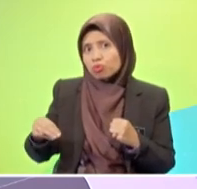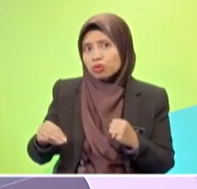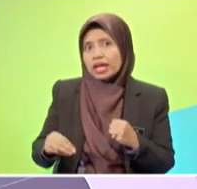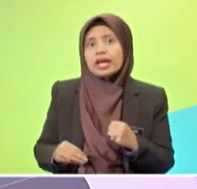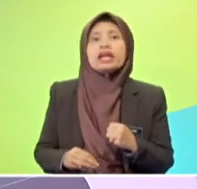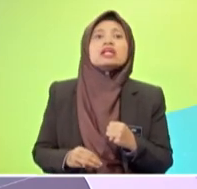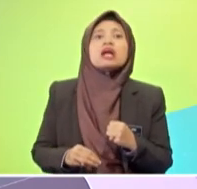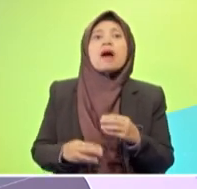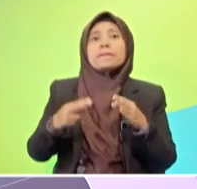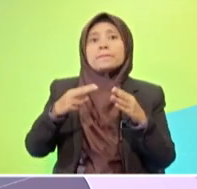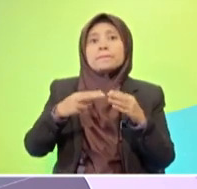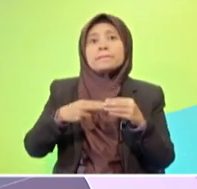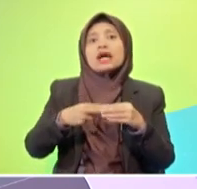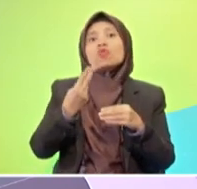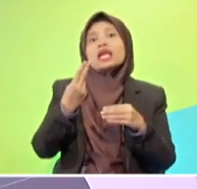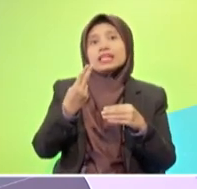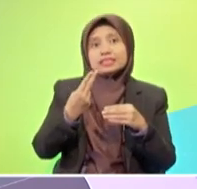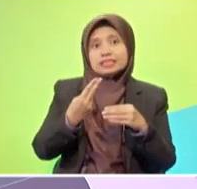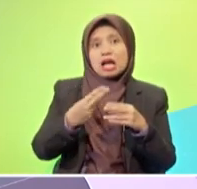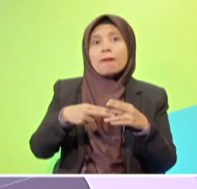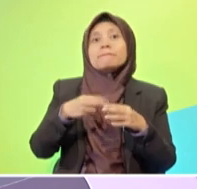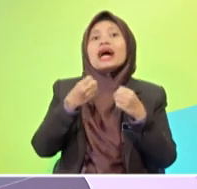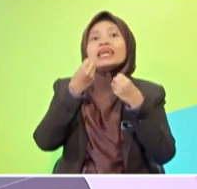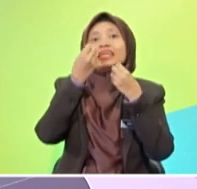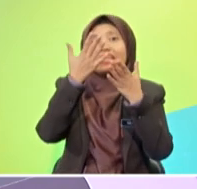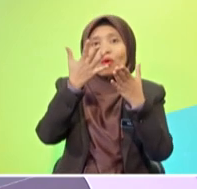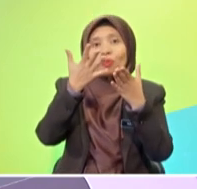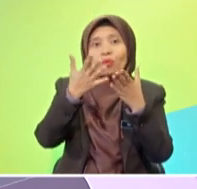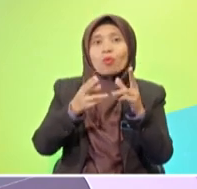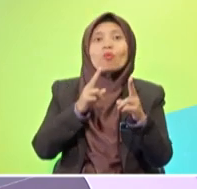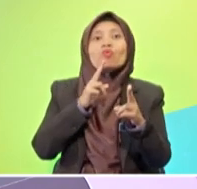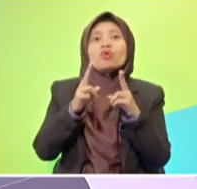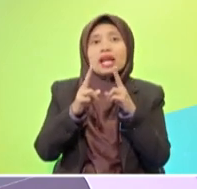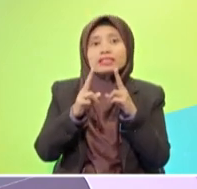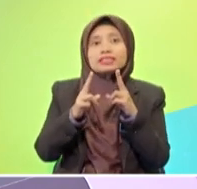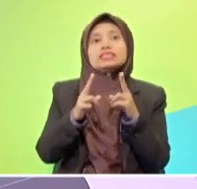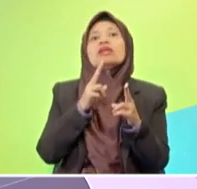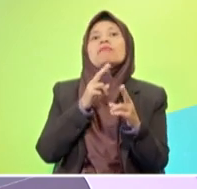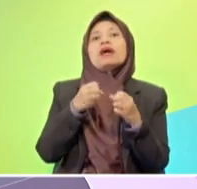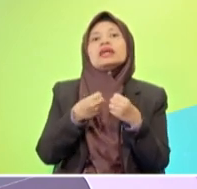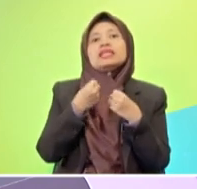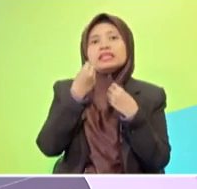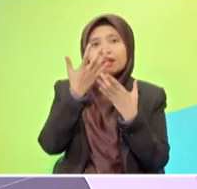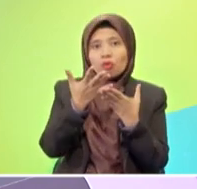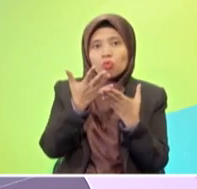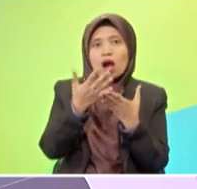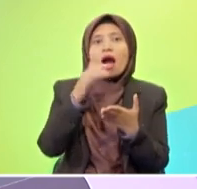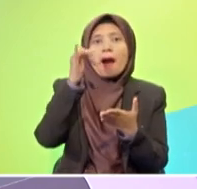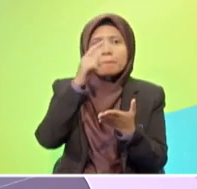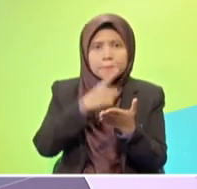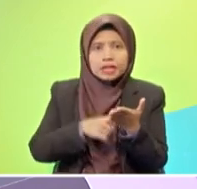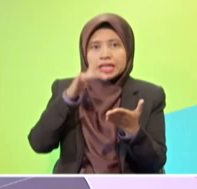ketiga mengulas maklumat mereka akan memberikan pandangan terhadap maklumat yang mereka yang telah mereka baca sebelum ini